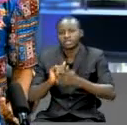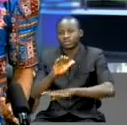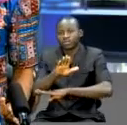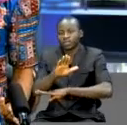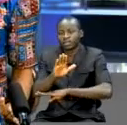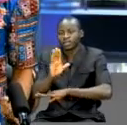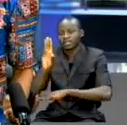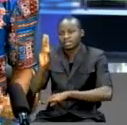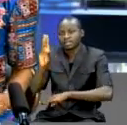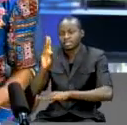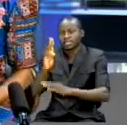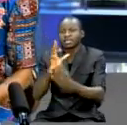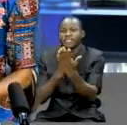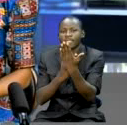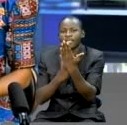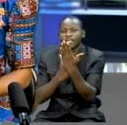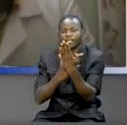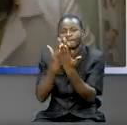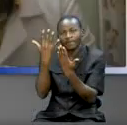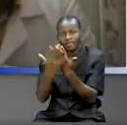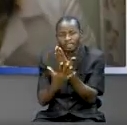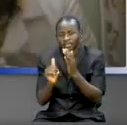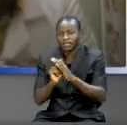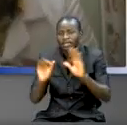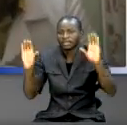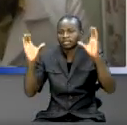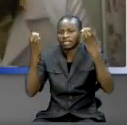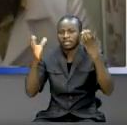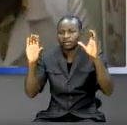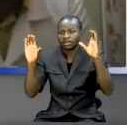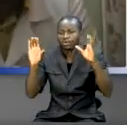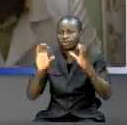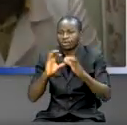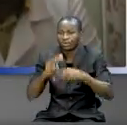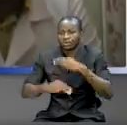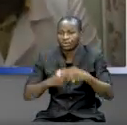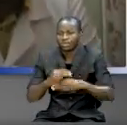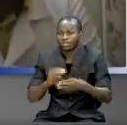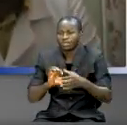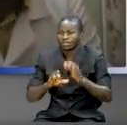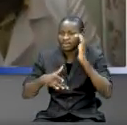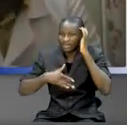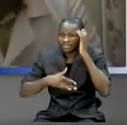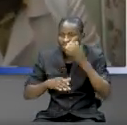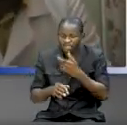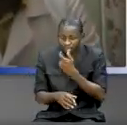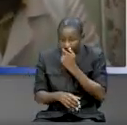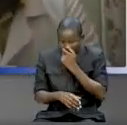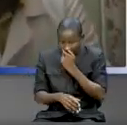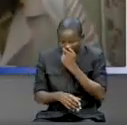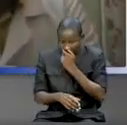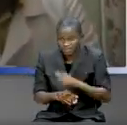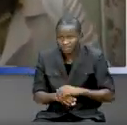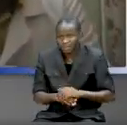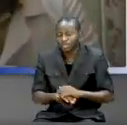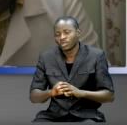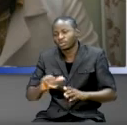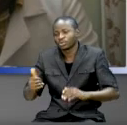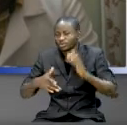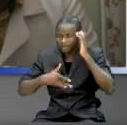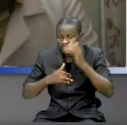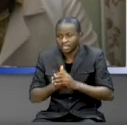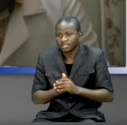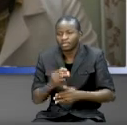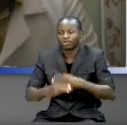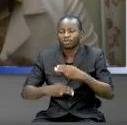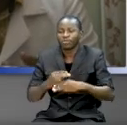2014 concerne la célébration de la journée mondiale de lutte contre l'asthme ou autres allergies. Sachez que dans le monde, 235